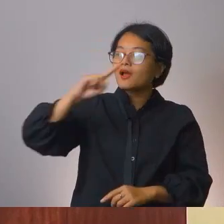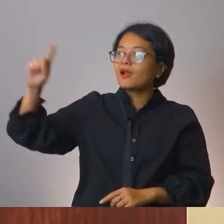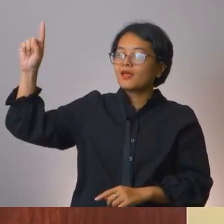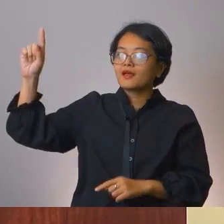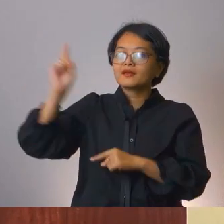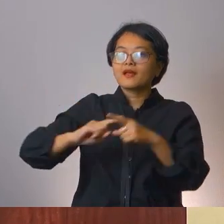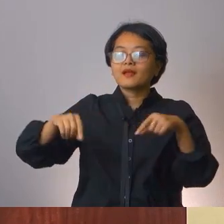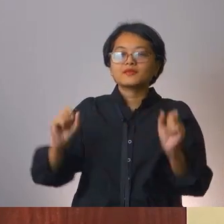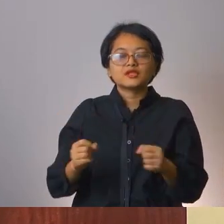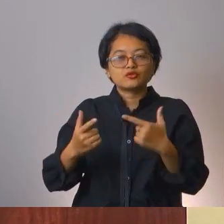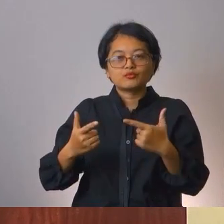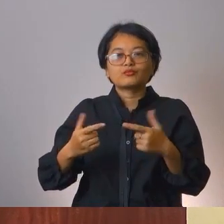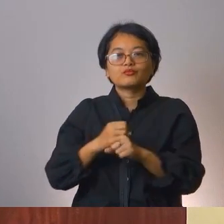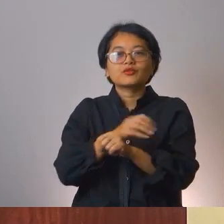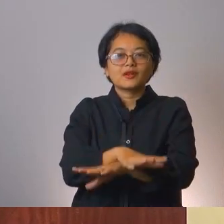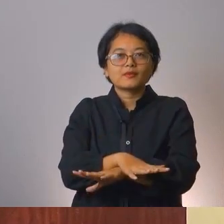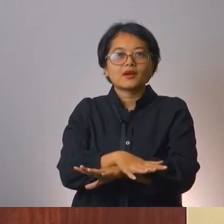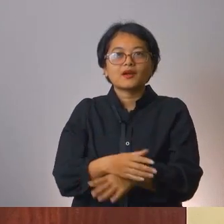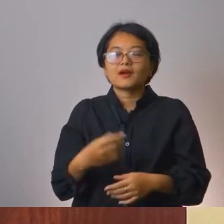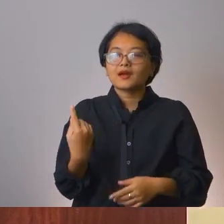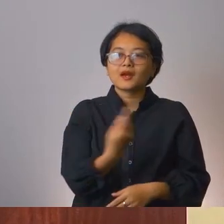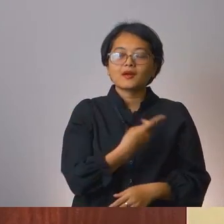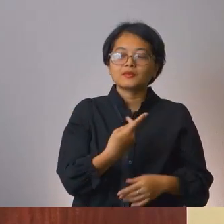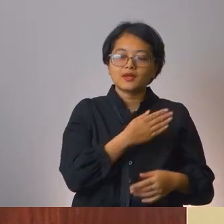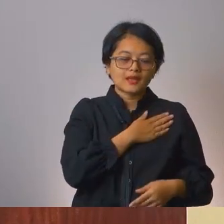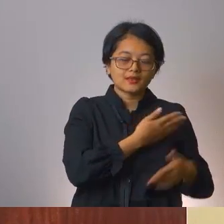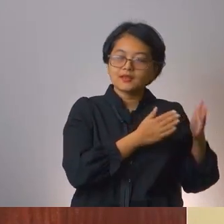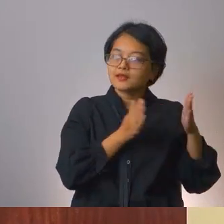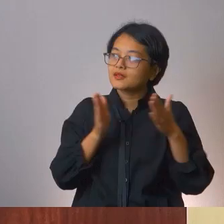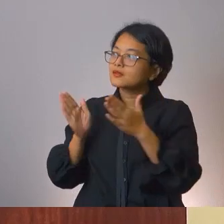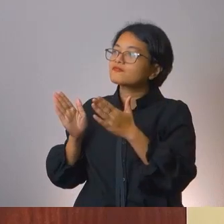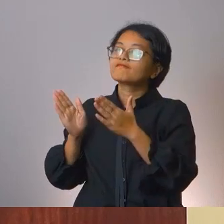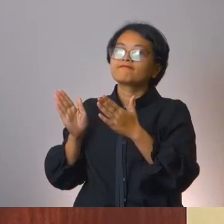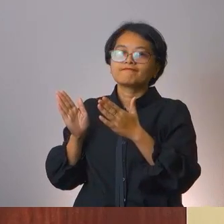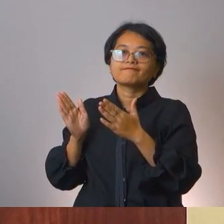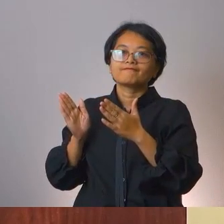kehidupan. Kami mengarahkan hati kami kepada Tuhan.